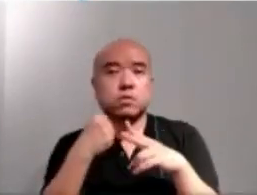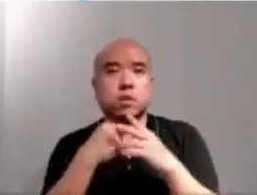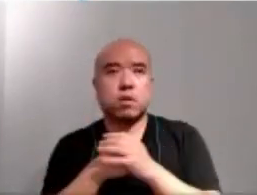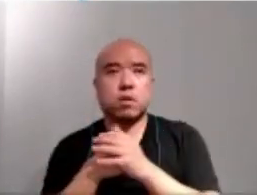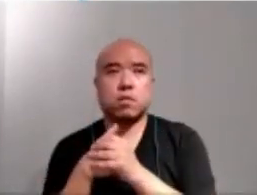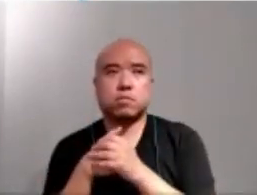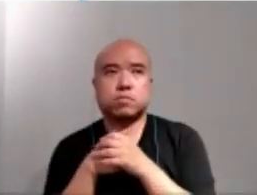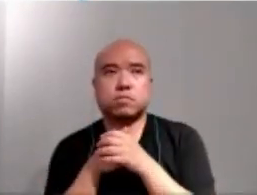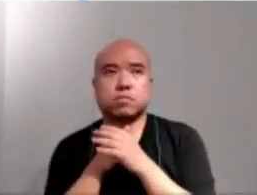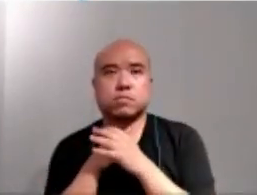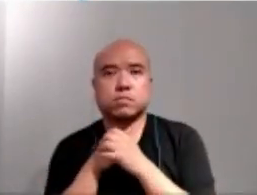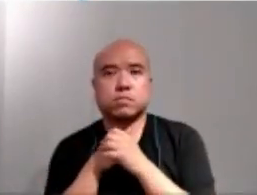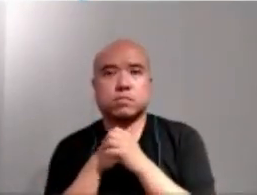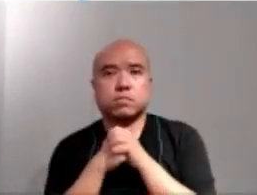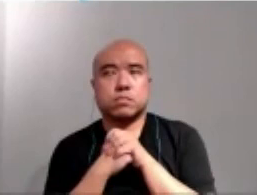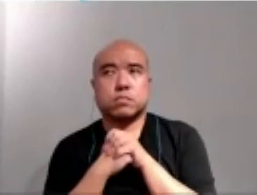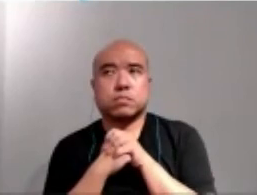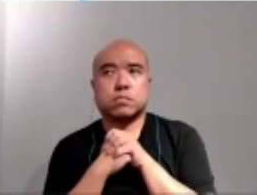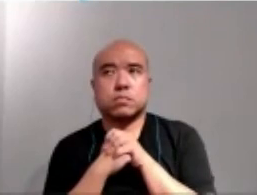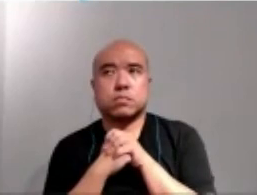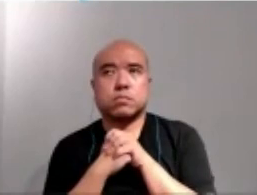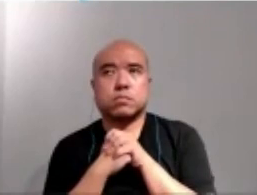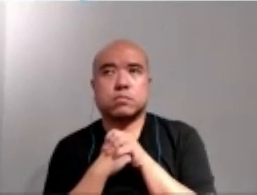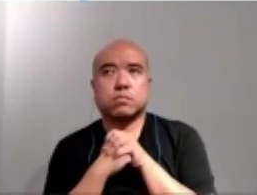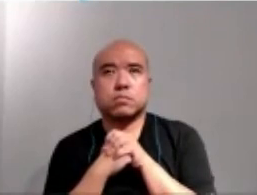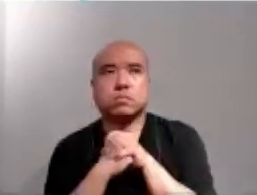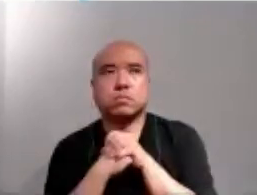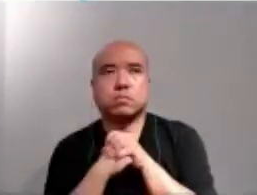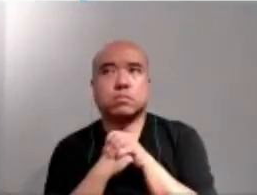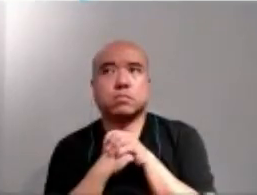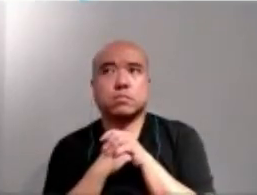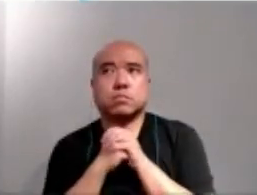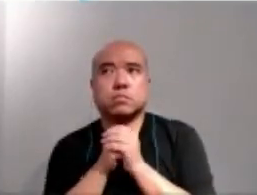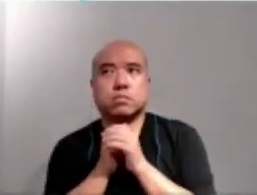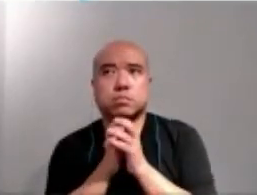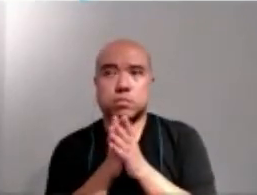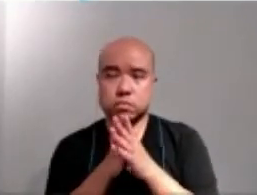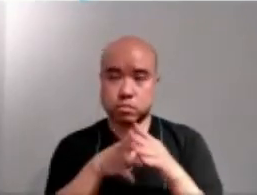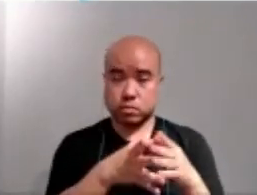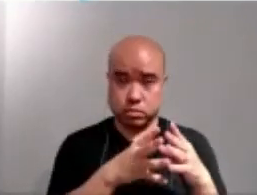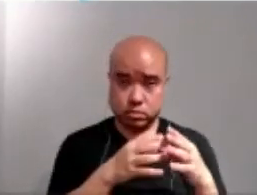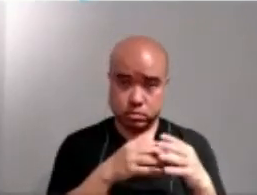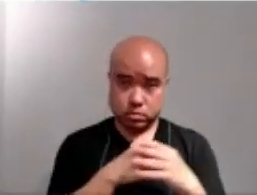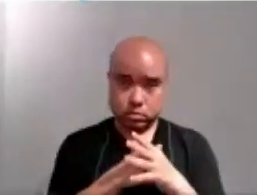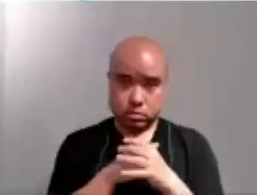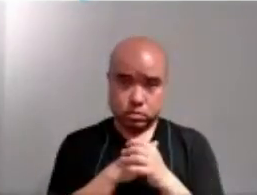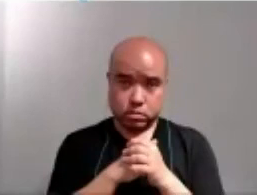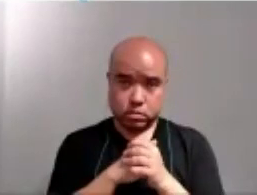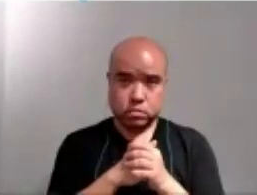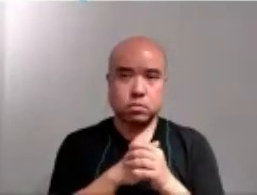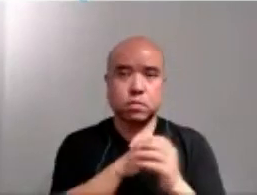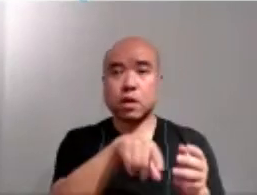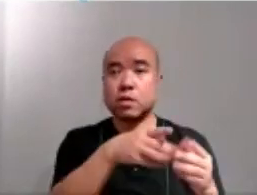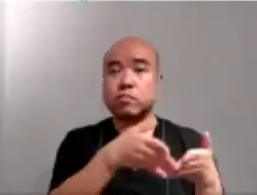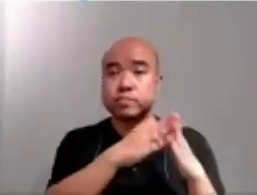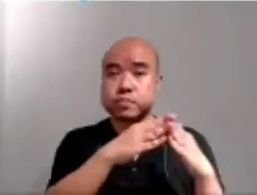候真係講緊人與人之間嗰個情感嘅聯繫，亦即係話咧，其實係好純粹咁樣人與人之間去建立關係，點樣去